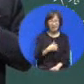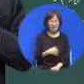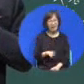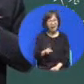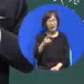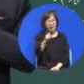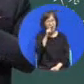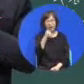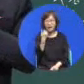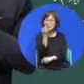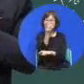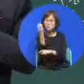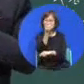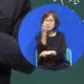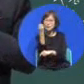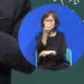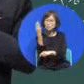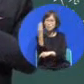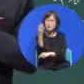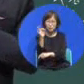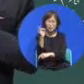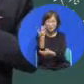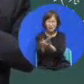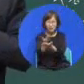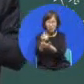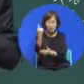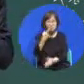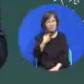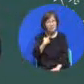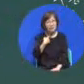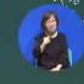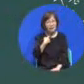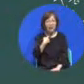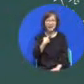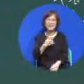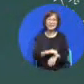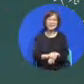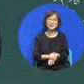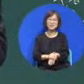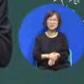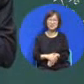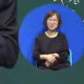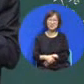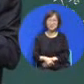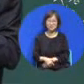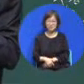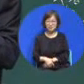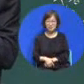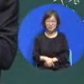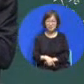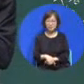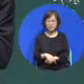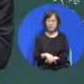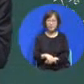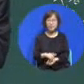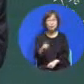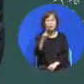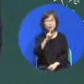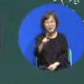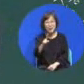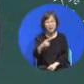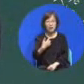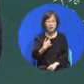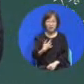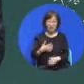who asked us to pay back money. And I remember that oh, there's a newsboy that he wanted 말입니까? to pick up his payment. 우리 집에 경제를 어렵게 하지 않았다 이